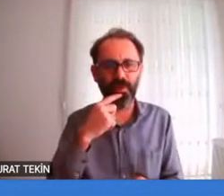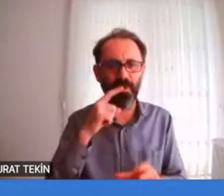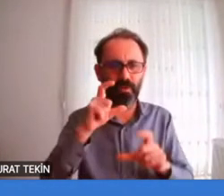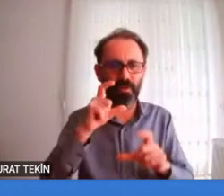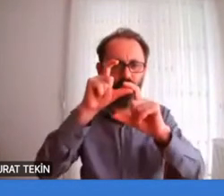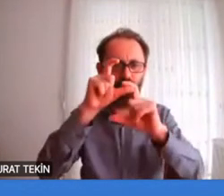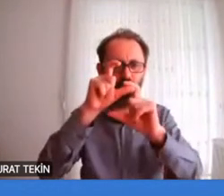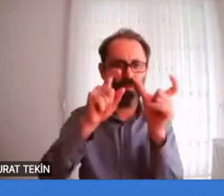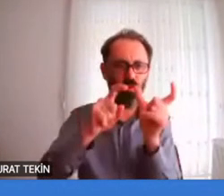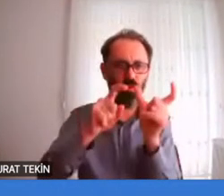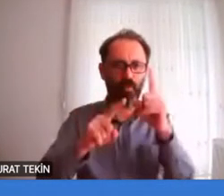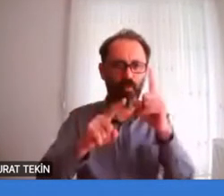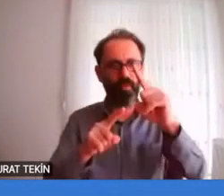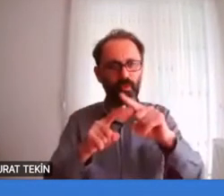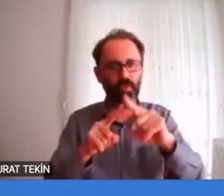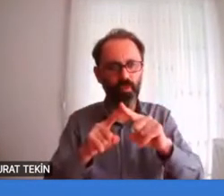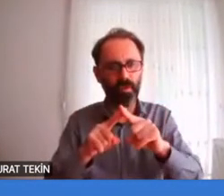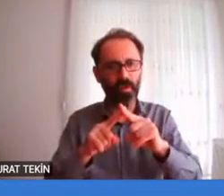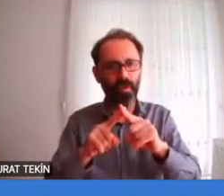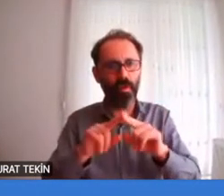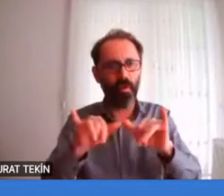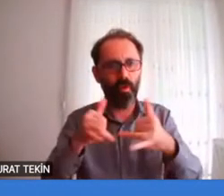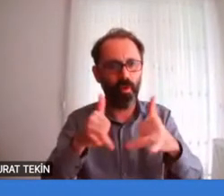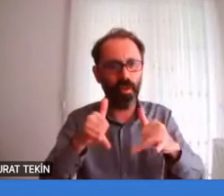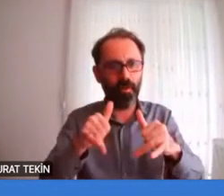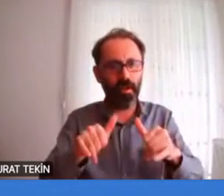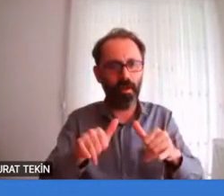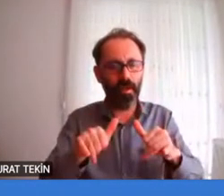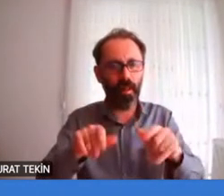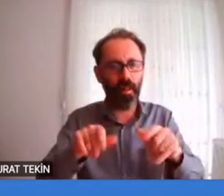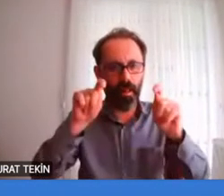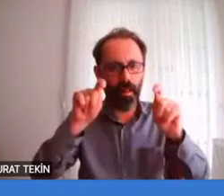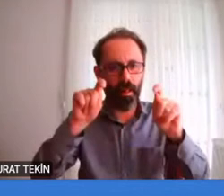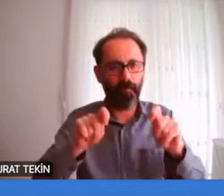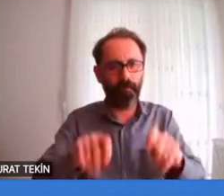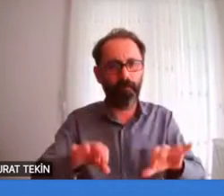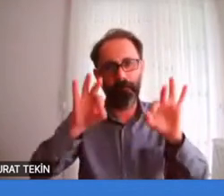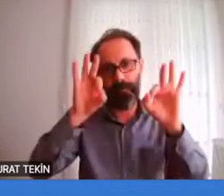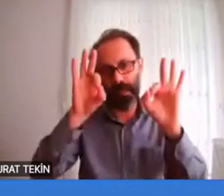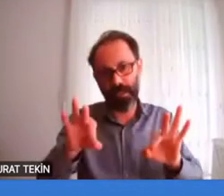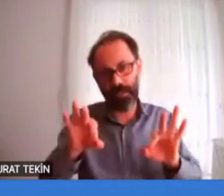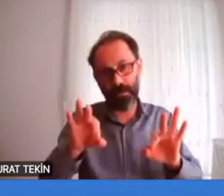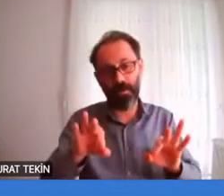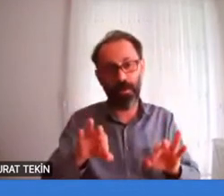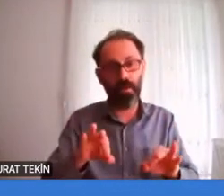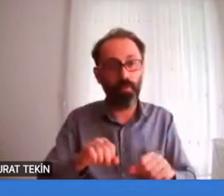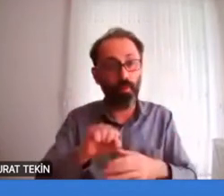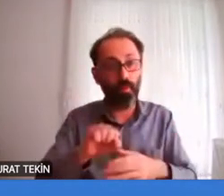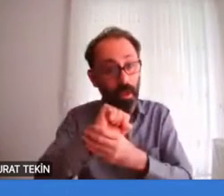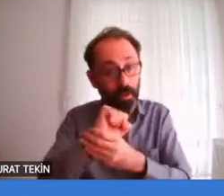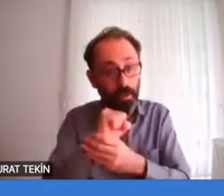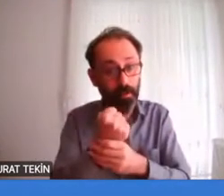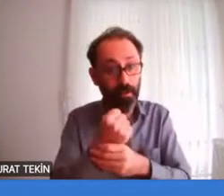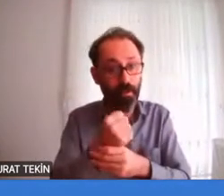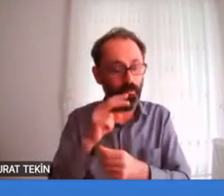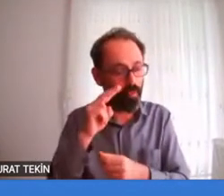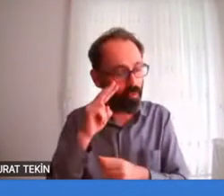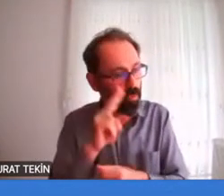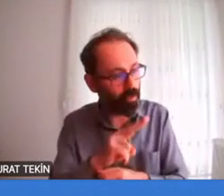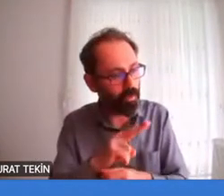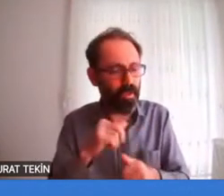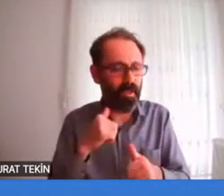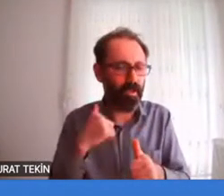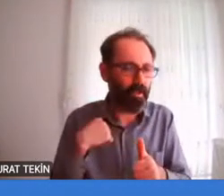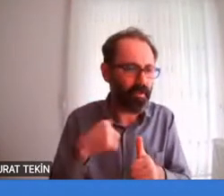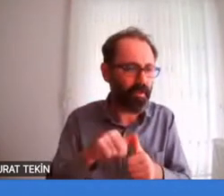ayında Gülsekin hocalarımız geldi dediği gibi. Ve beni ortada denedi. Yeteneğimi gördü. Bence önce yetenek